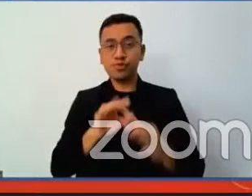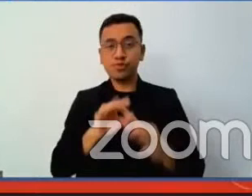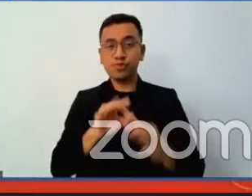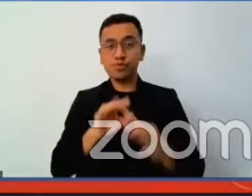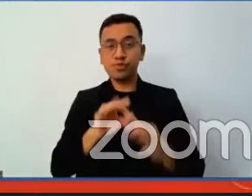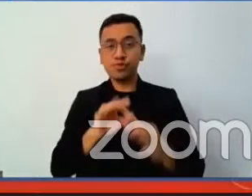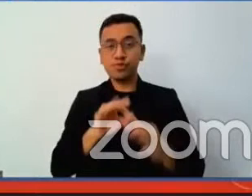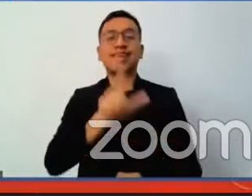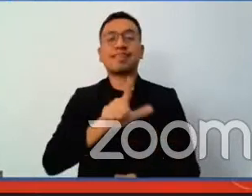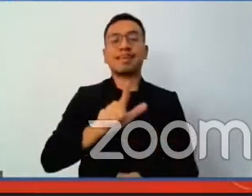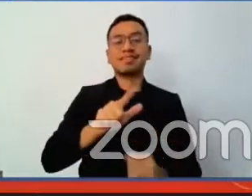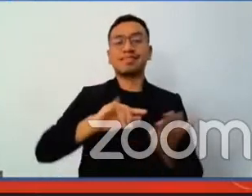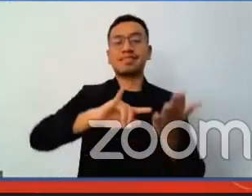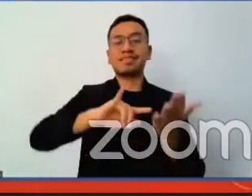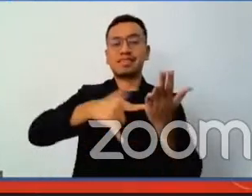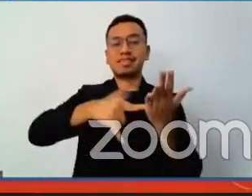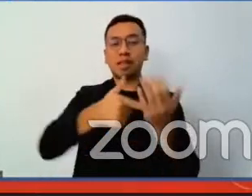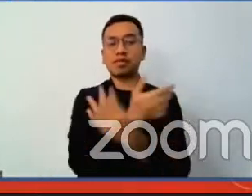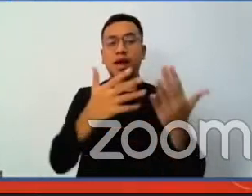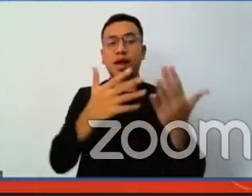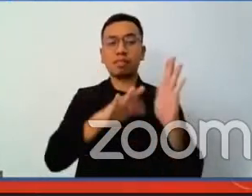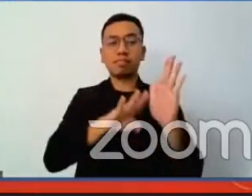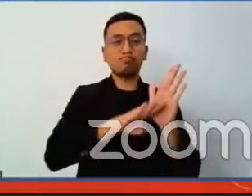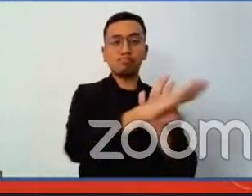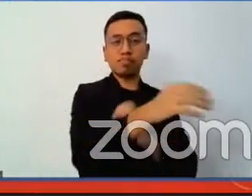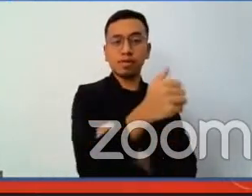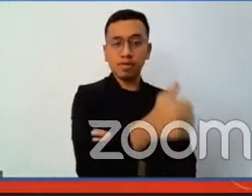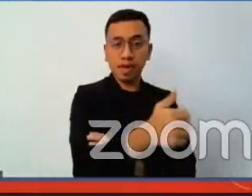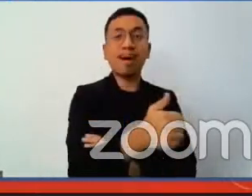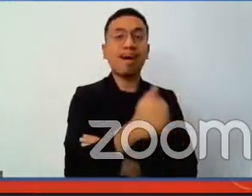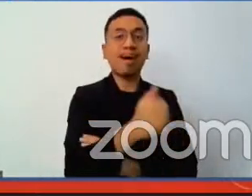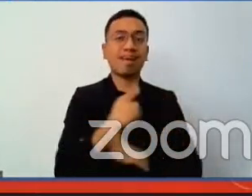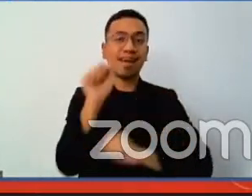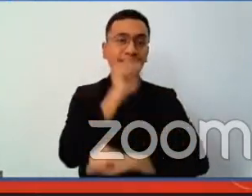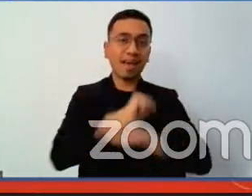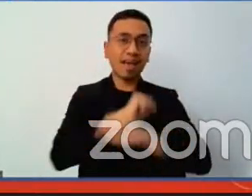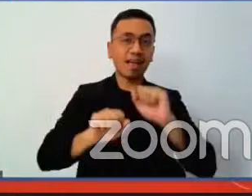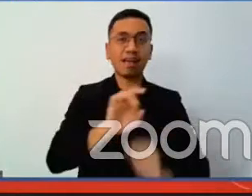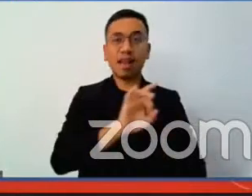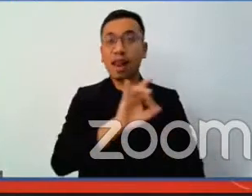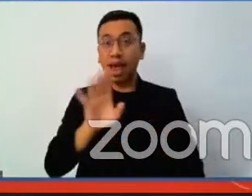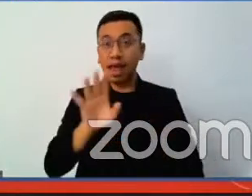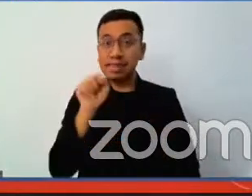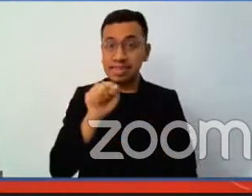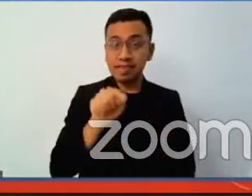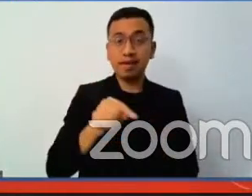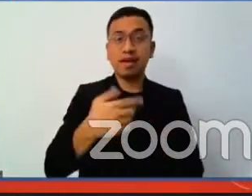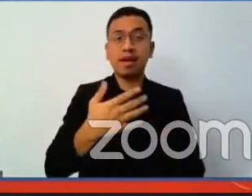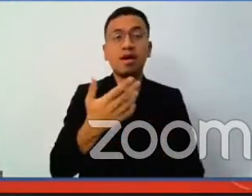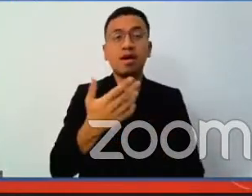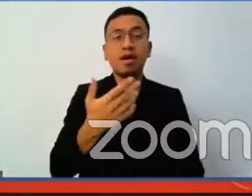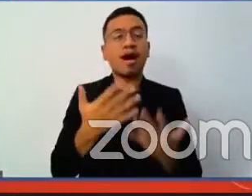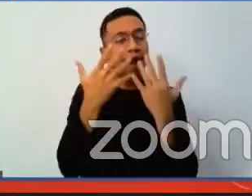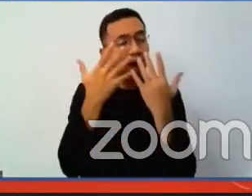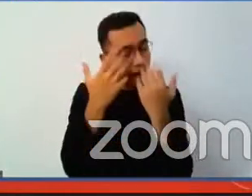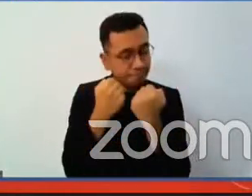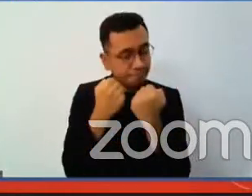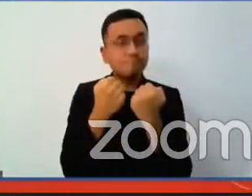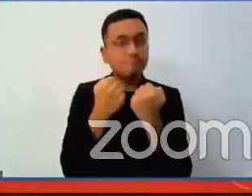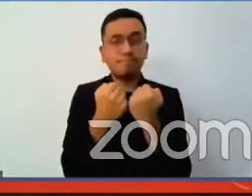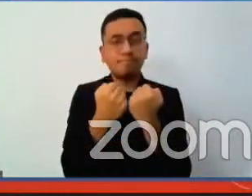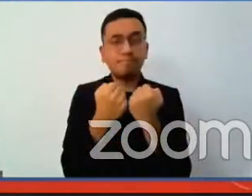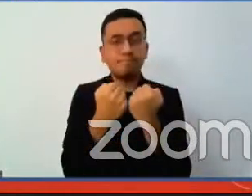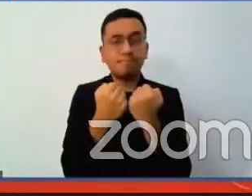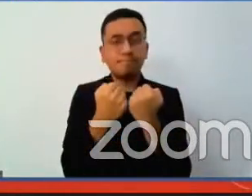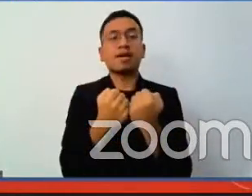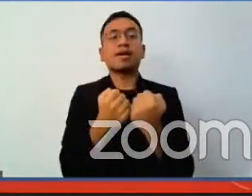kegiatan. Adanya berbagai inisiatif kegiatan literasi digital diharapkan dapat memfasilitasi dan semakin mendorong